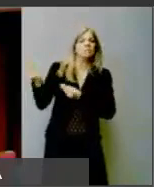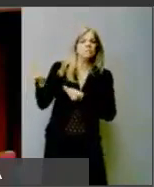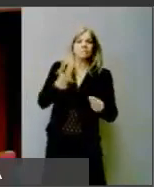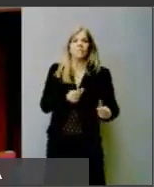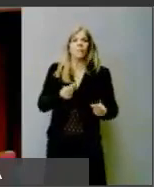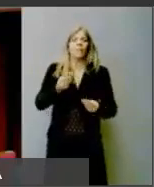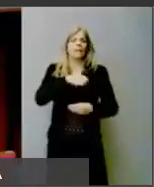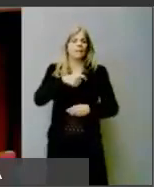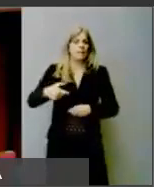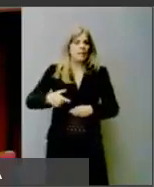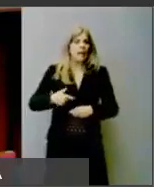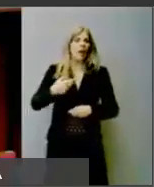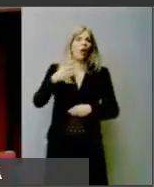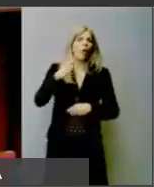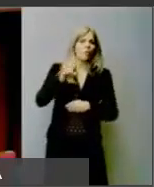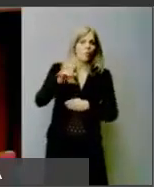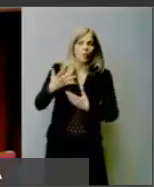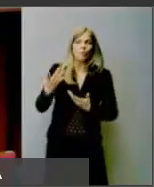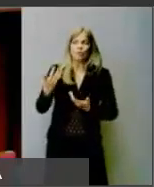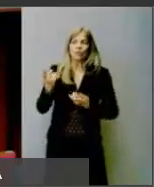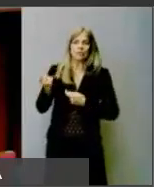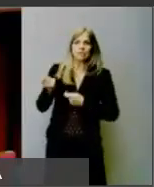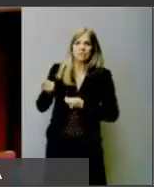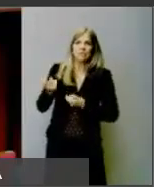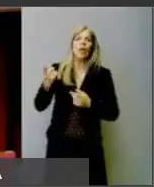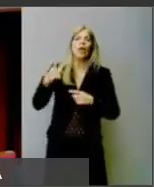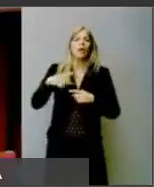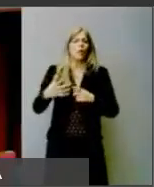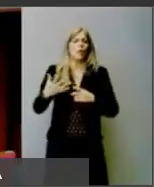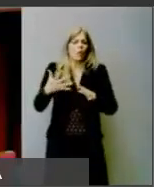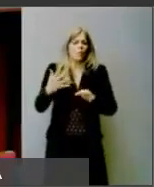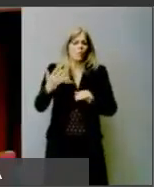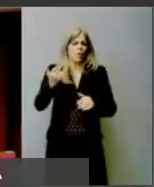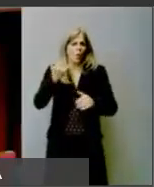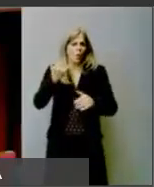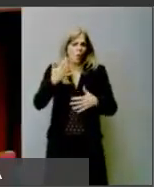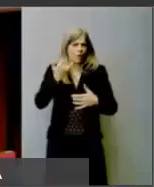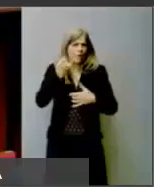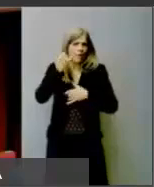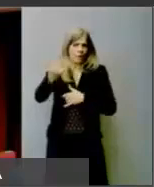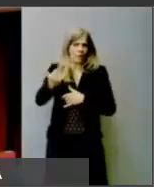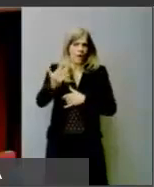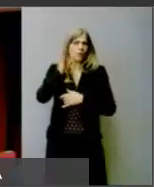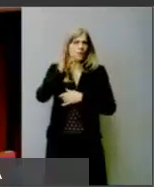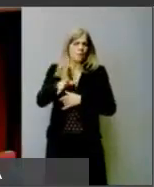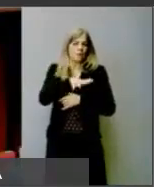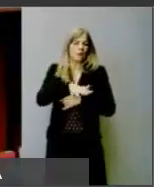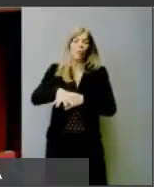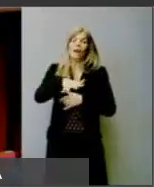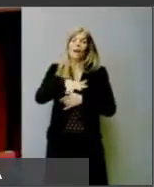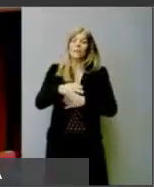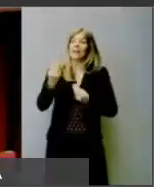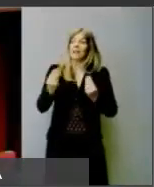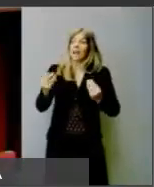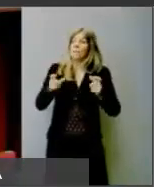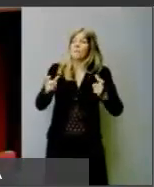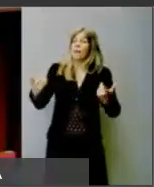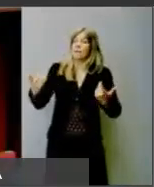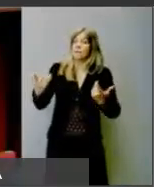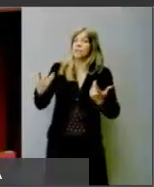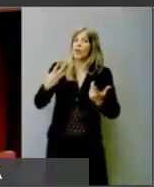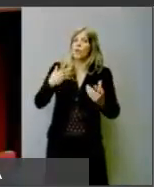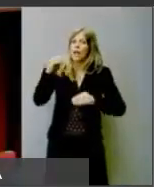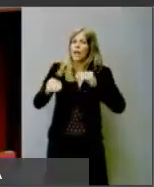al quale abbiamo fatto anche una telefonata da questi quartieri con le persone che chiedono un aiuto, un